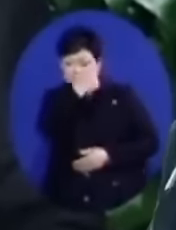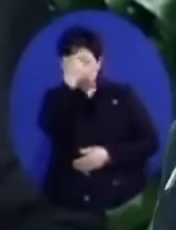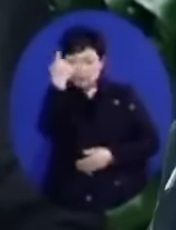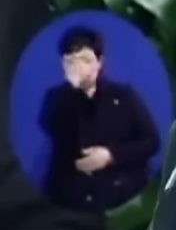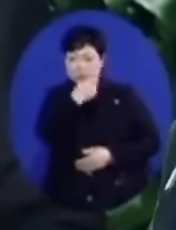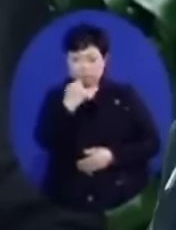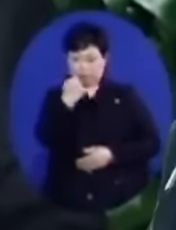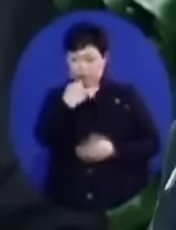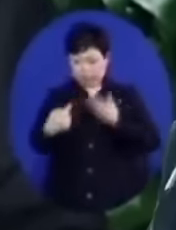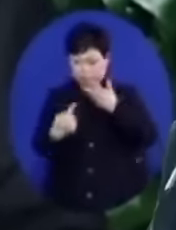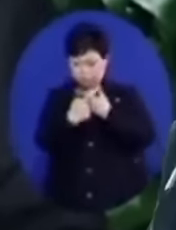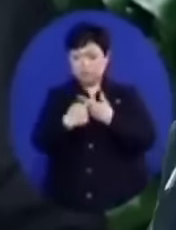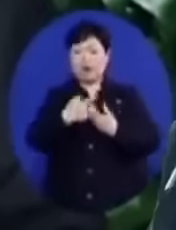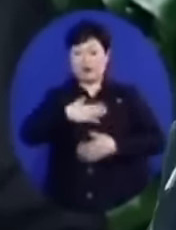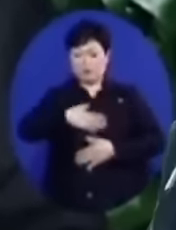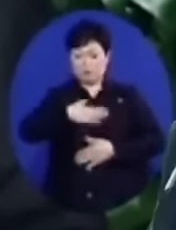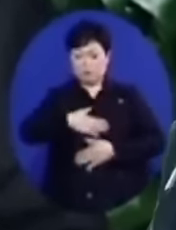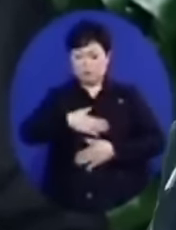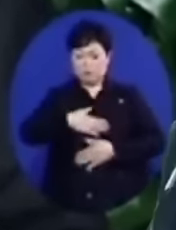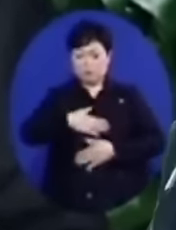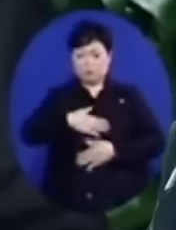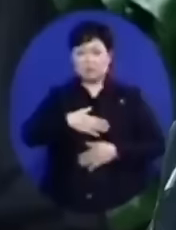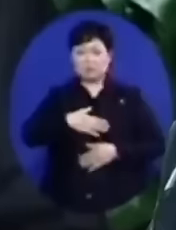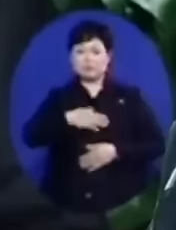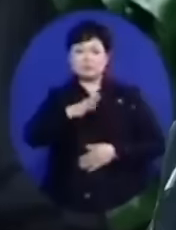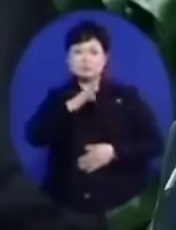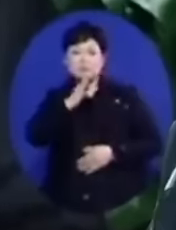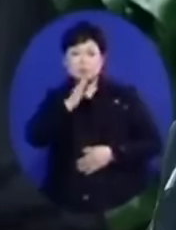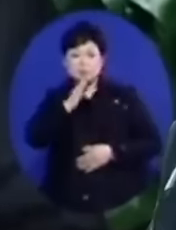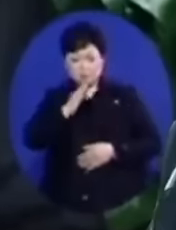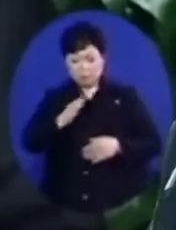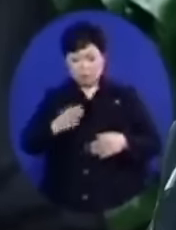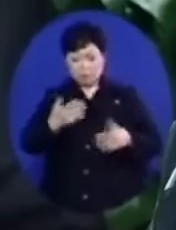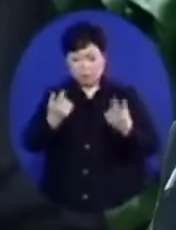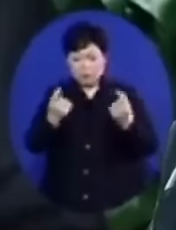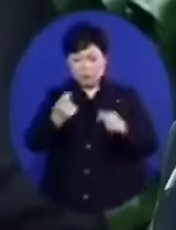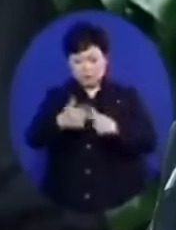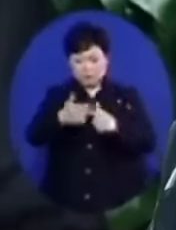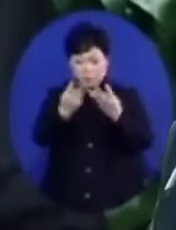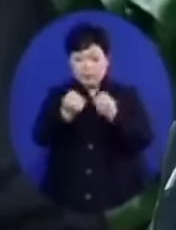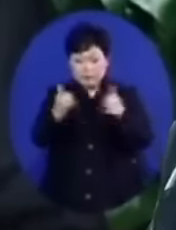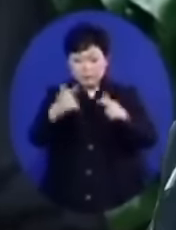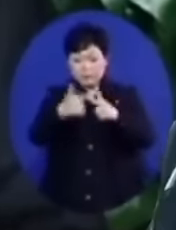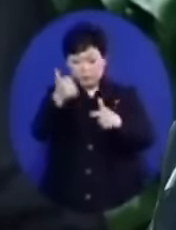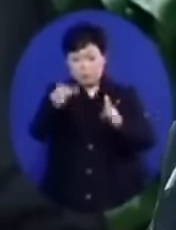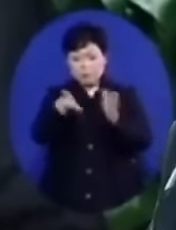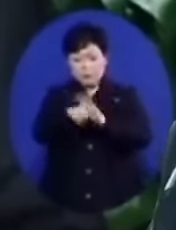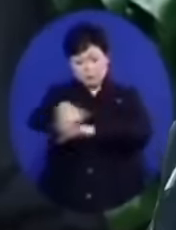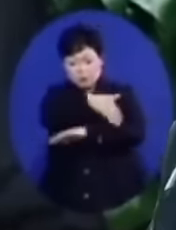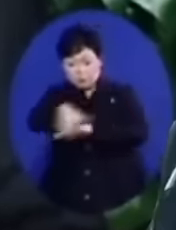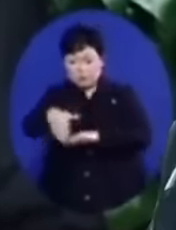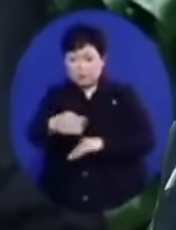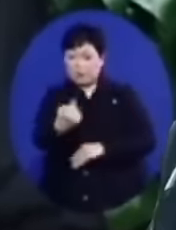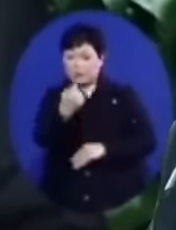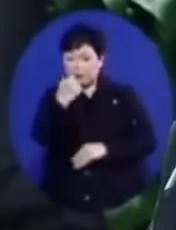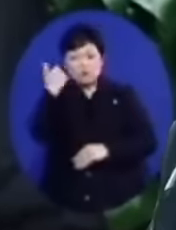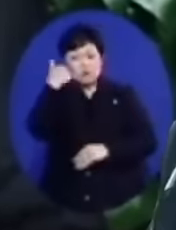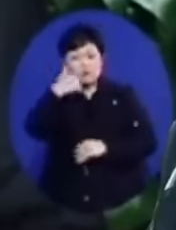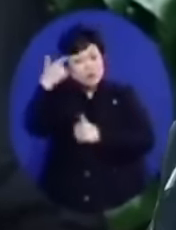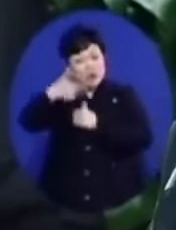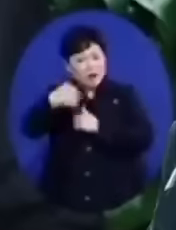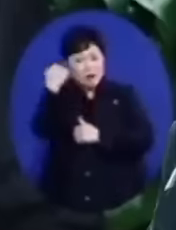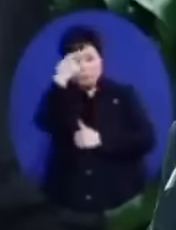어떠한 사람인지 정체성이 확실해야 되는 것입니다. 많은 사람이 예수 믿고 교회 왔다 갔다 하면서 당신 누구요? 예수